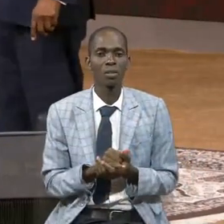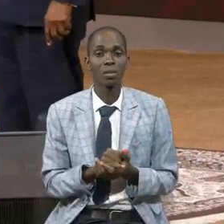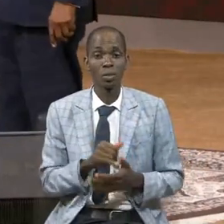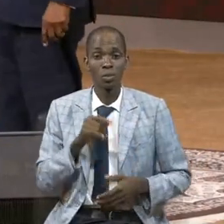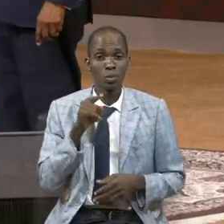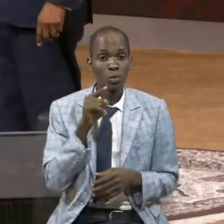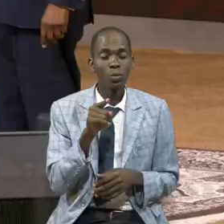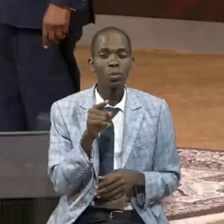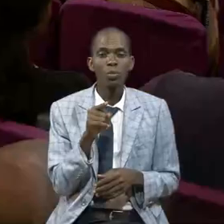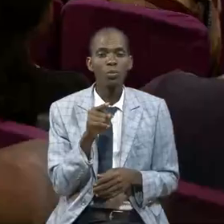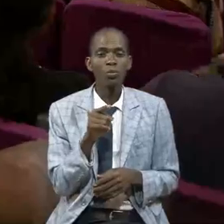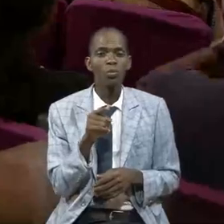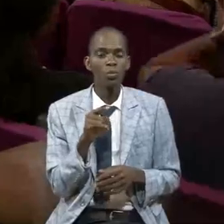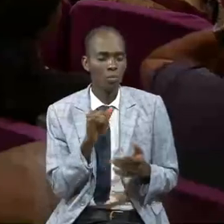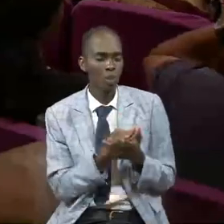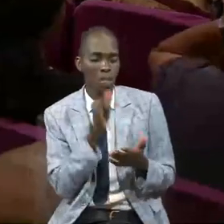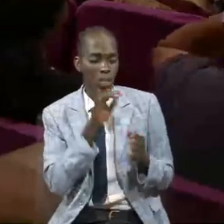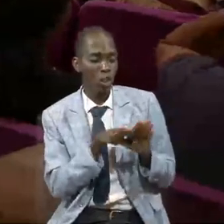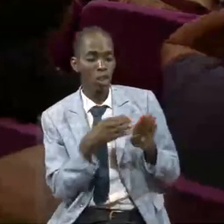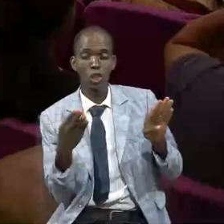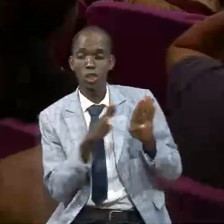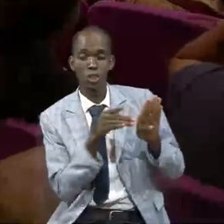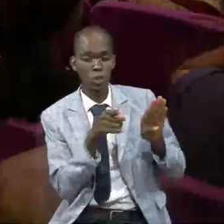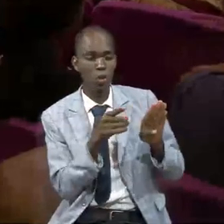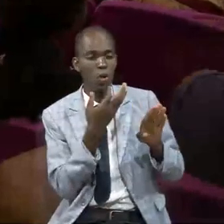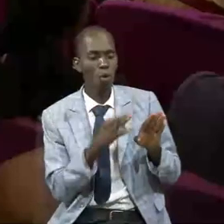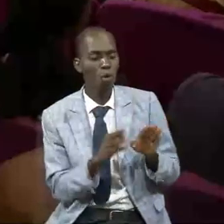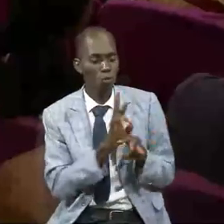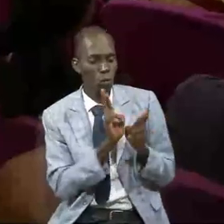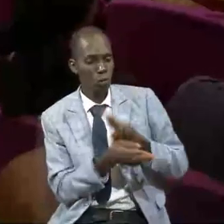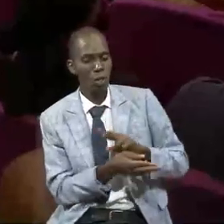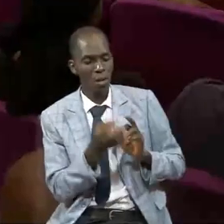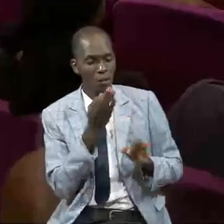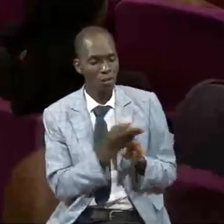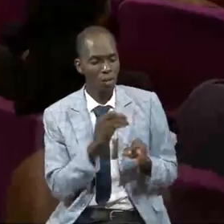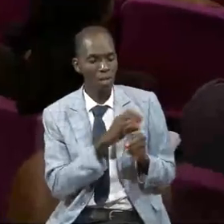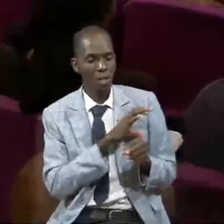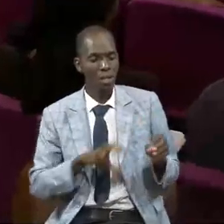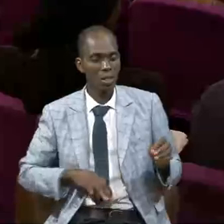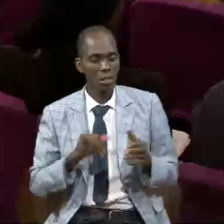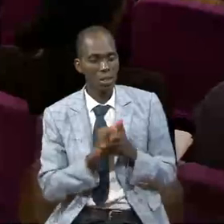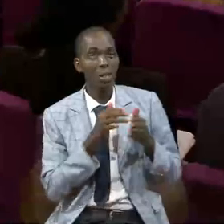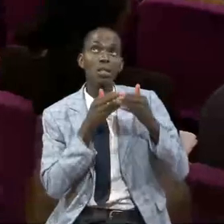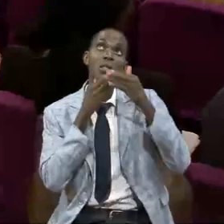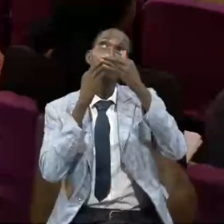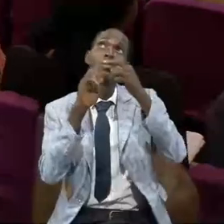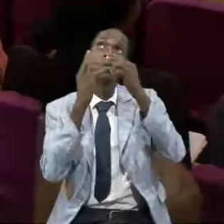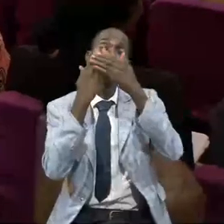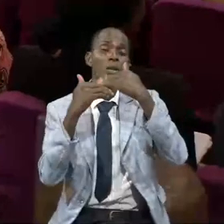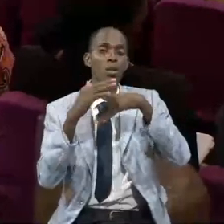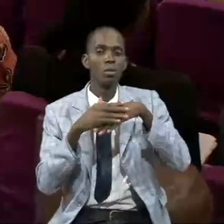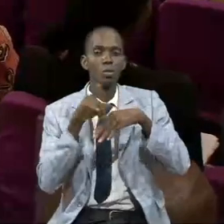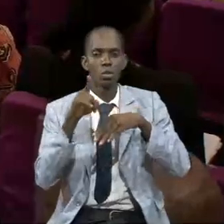vous décidez, vous résolvez que c'est la porte, la repentance et la foi en Christ, la porte qui conduit au royaume de Dieu.